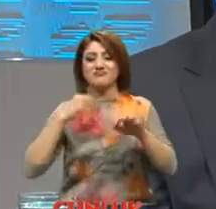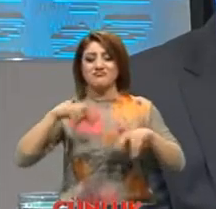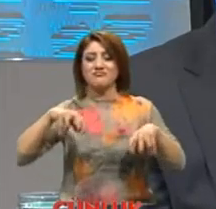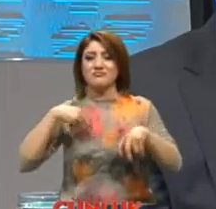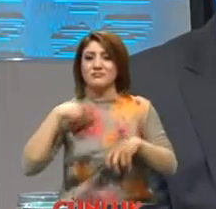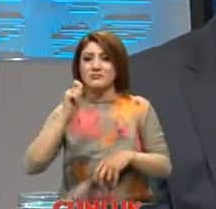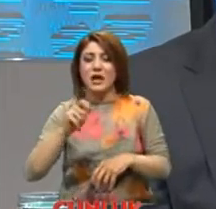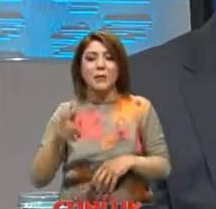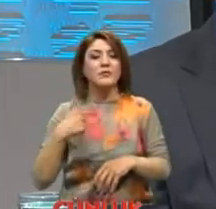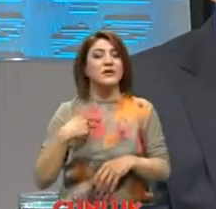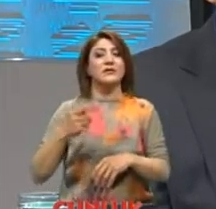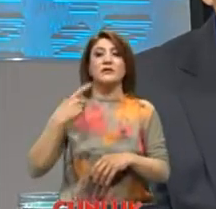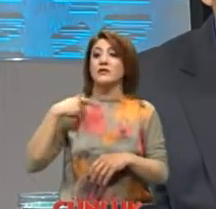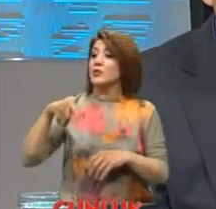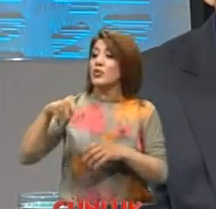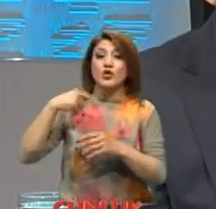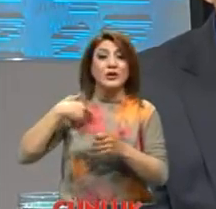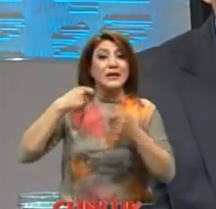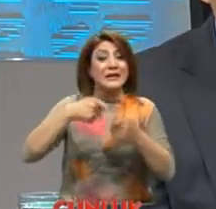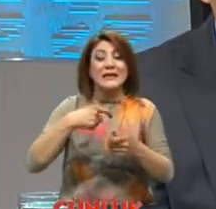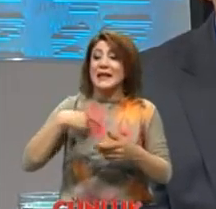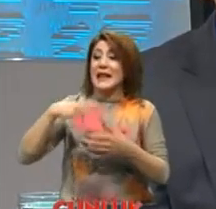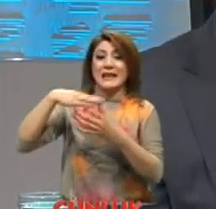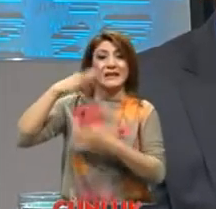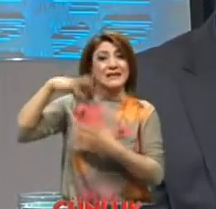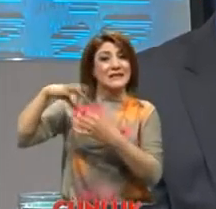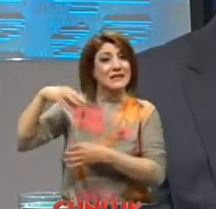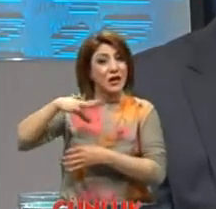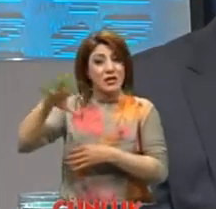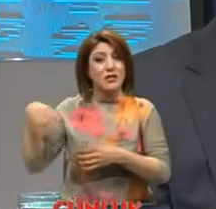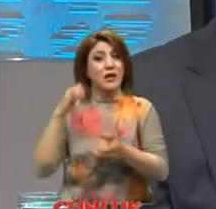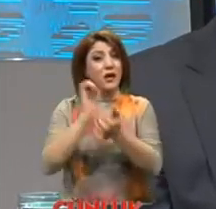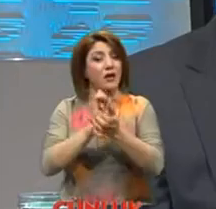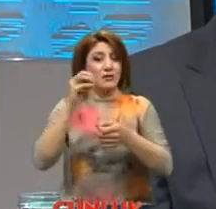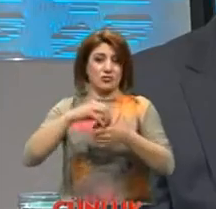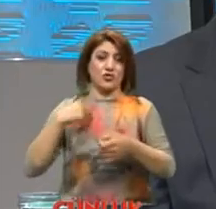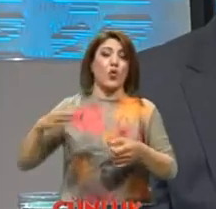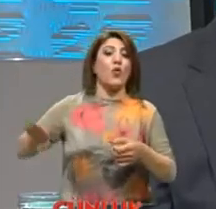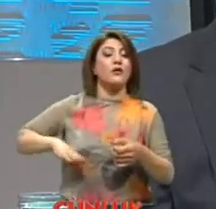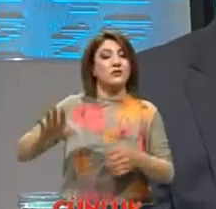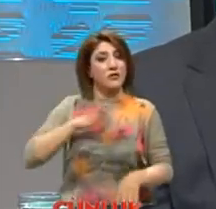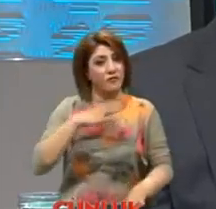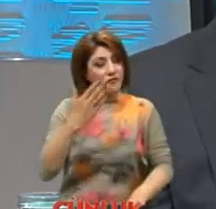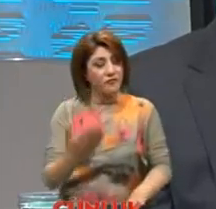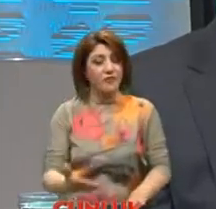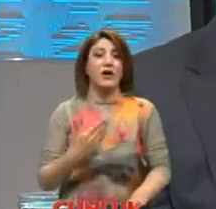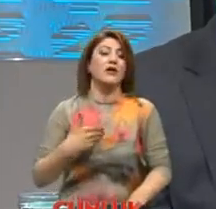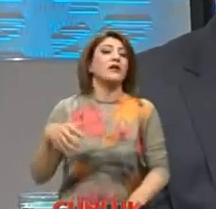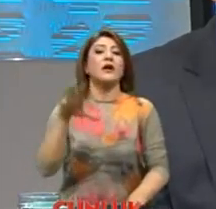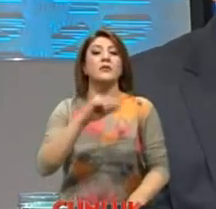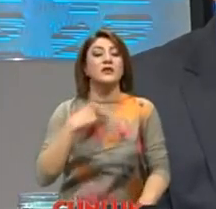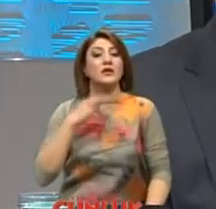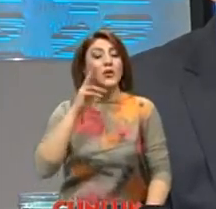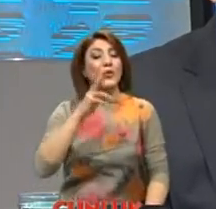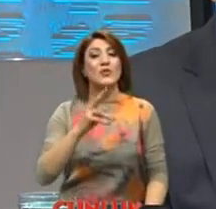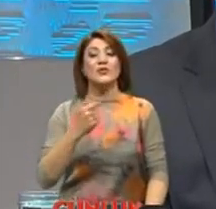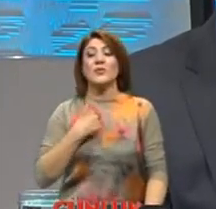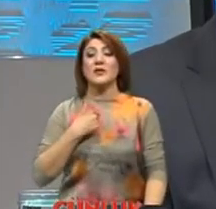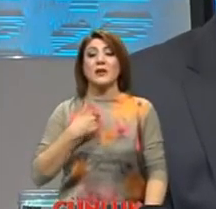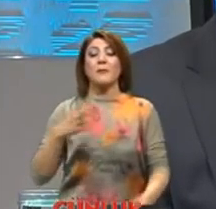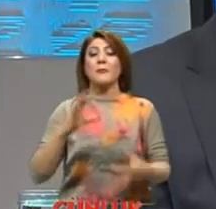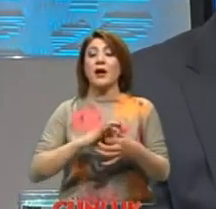aldık. Memnun musunuz? Nedir? Memnuniyet seviyelerine baktık. Bunun içinde veliler de vardı, öğrenciler de vardı. Evet. Memnuniyet seviyesini görüyoruz. Ama bizi ilgilendiren tabii